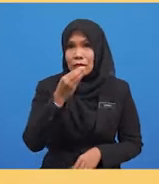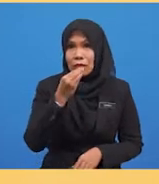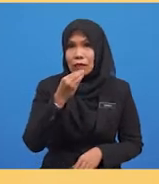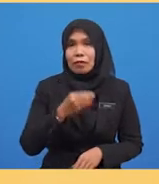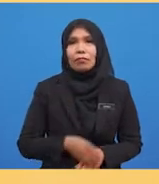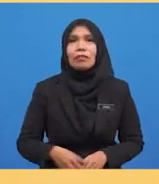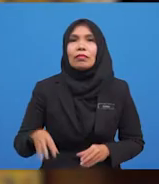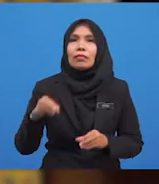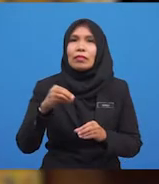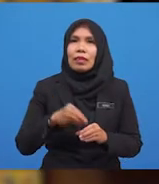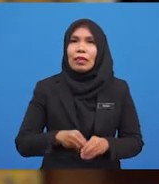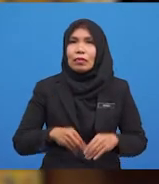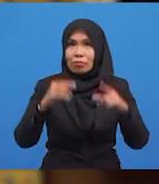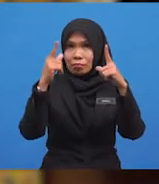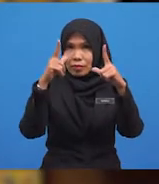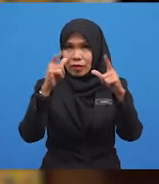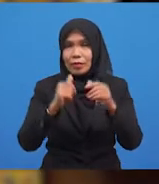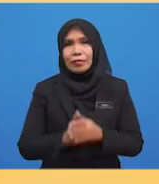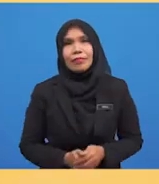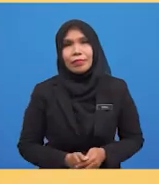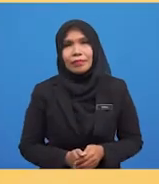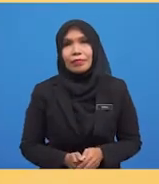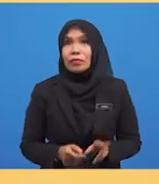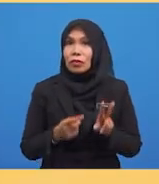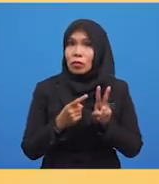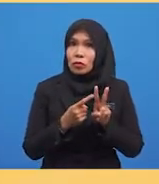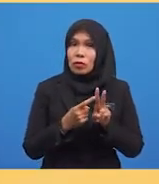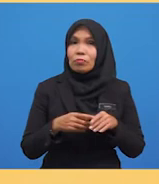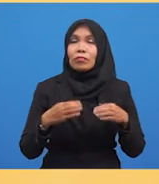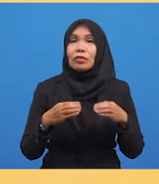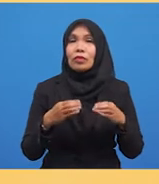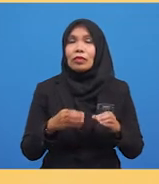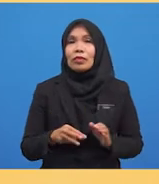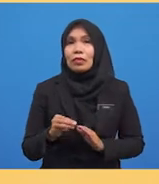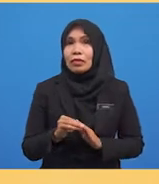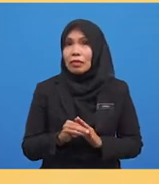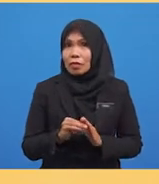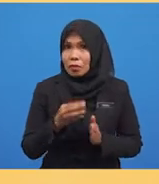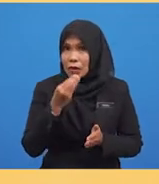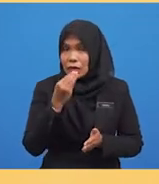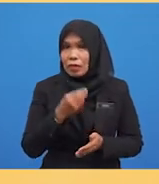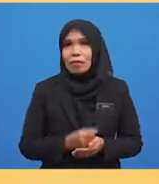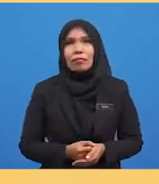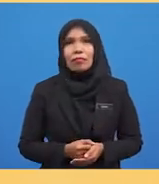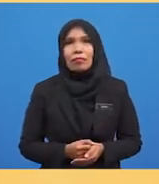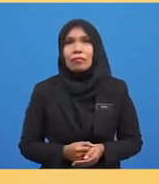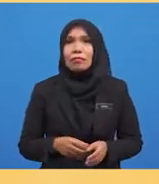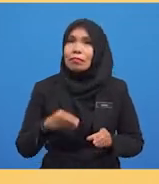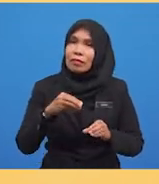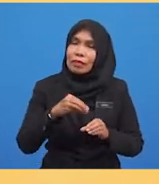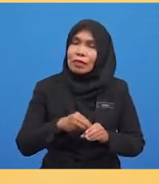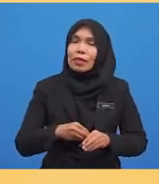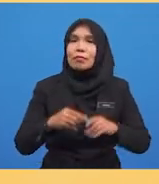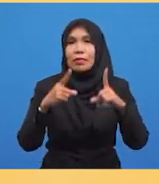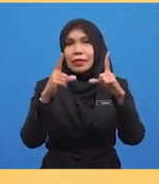majlis. Persoalan kedua ialah cara-cara menjamu selera dalam